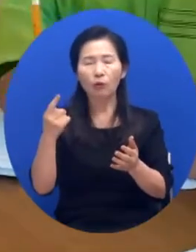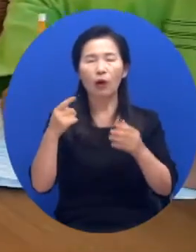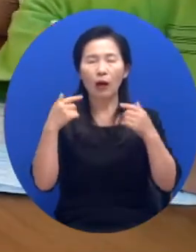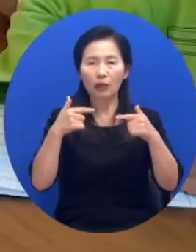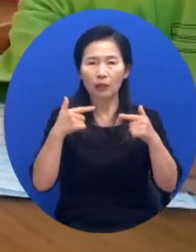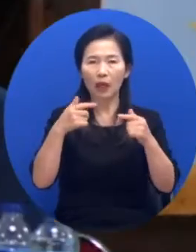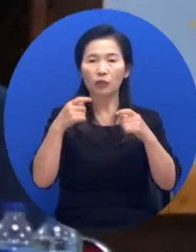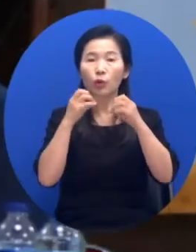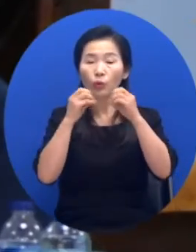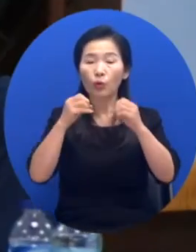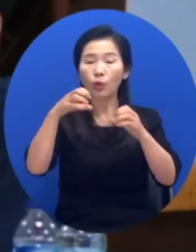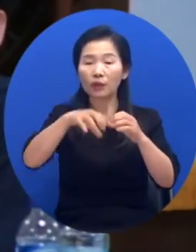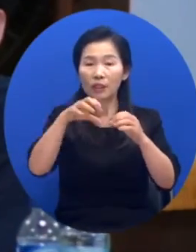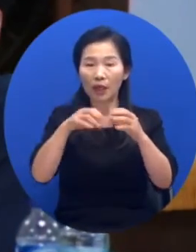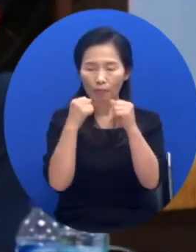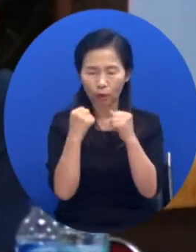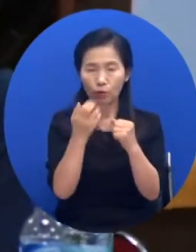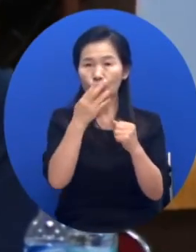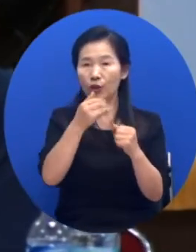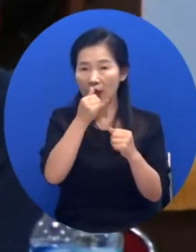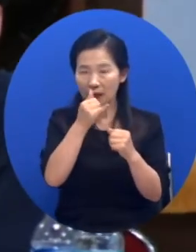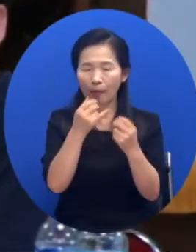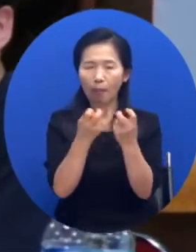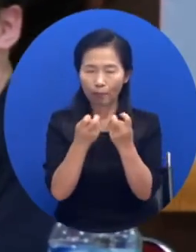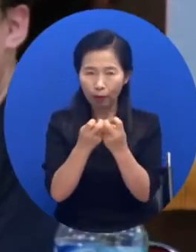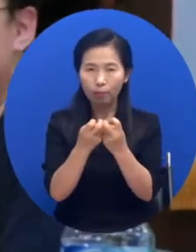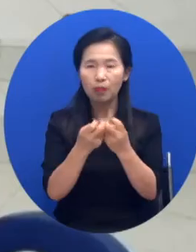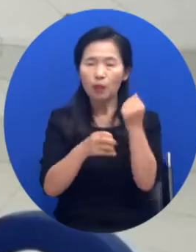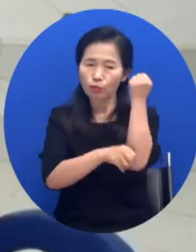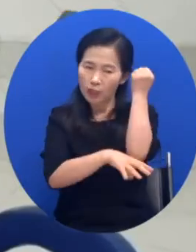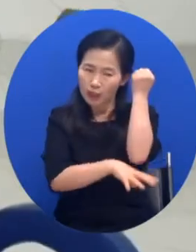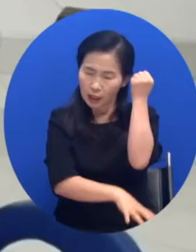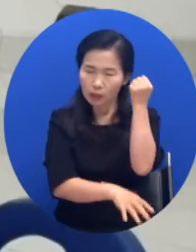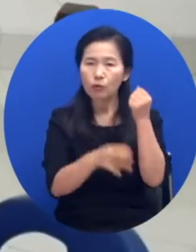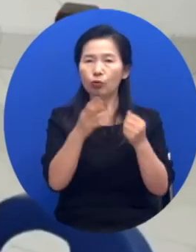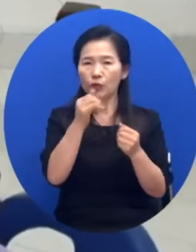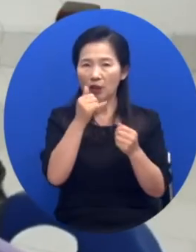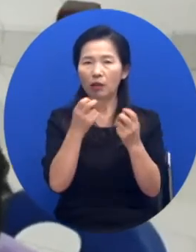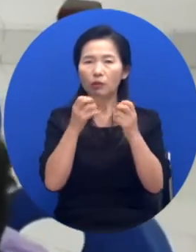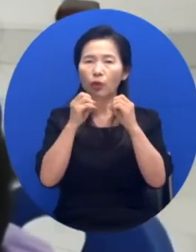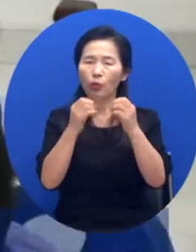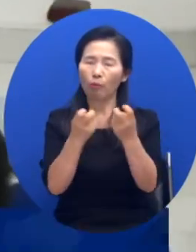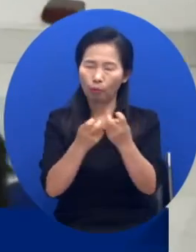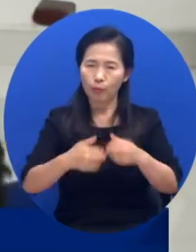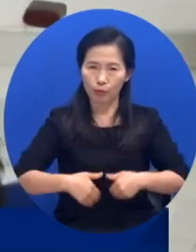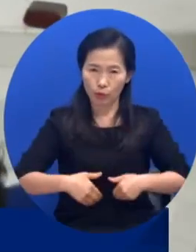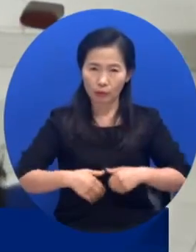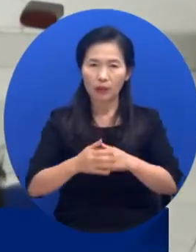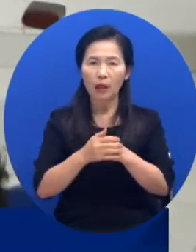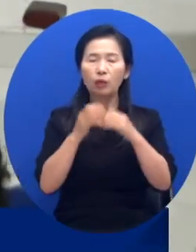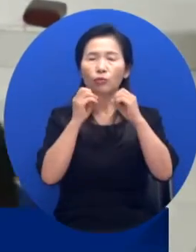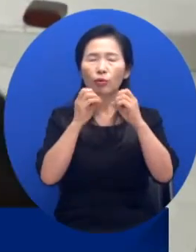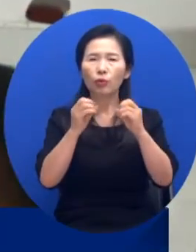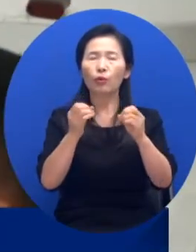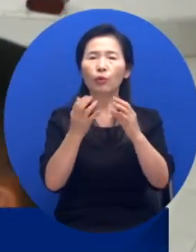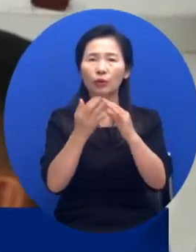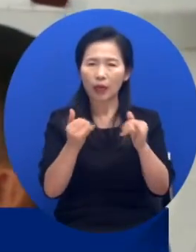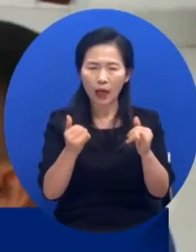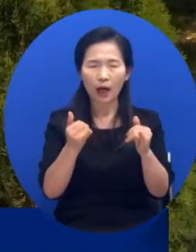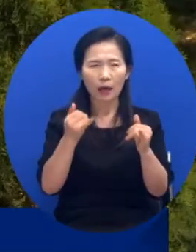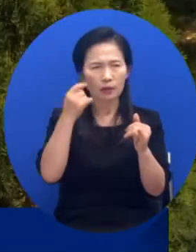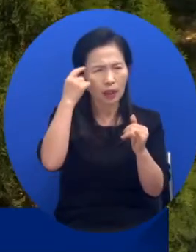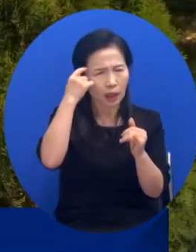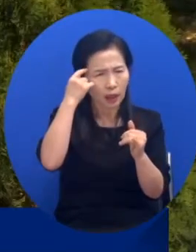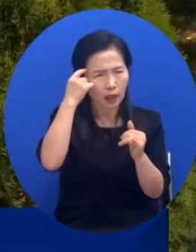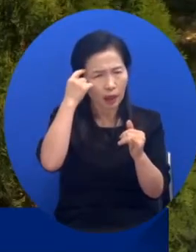선교의 형태, 즉 풀뿌리 선교를 고민해 나가자는 의견이 제시됐습니다. 선교사라고 하는 정체성이 아닌